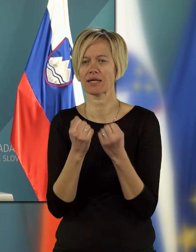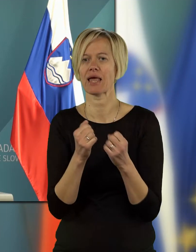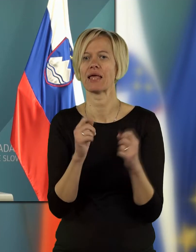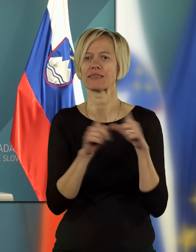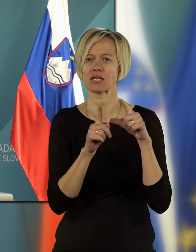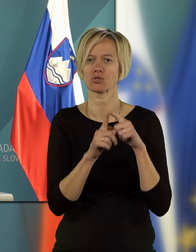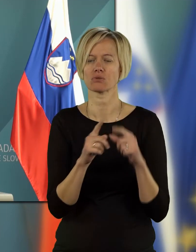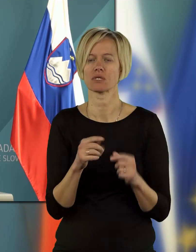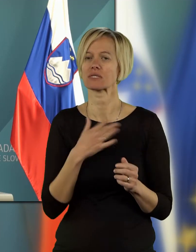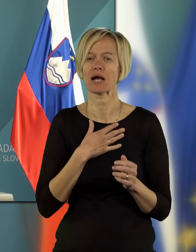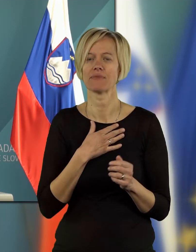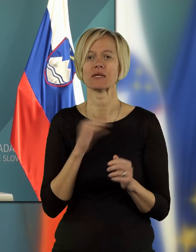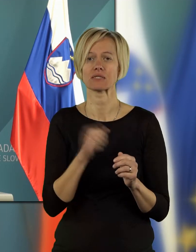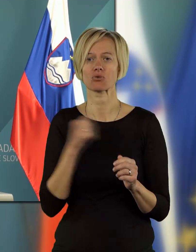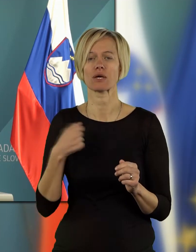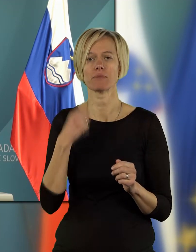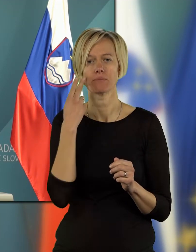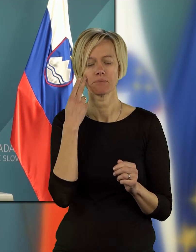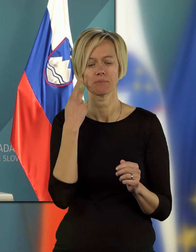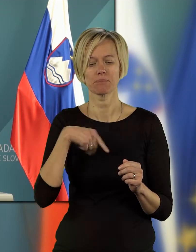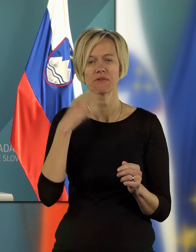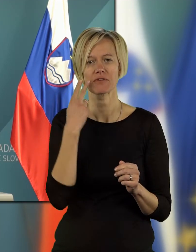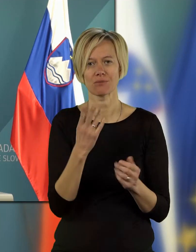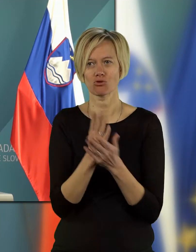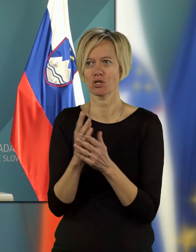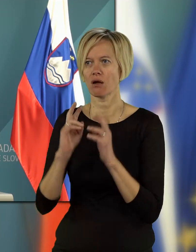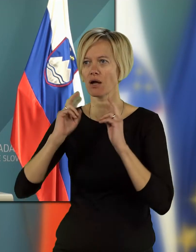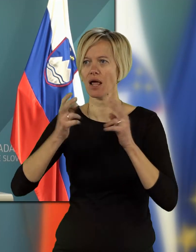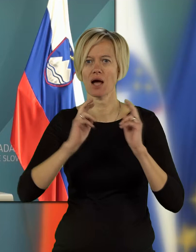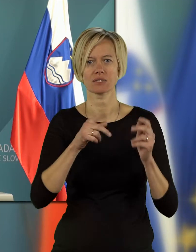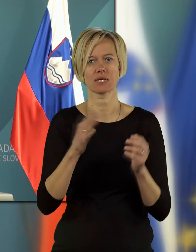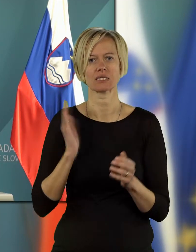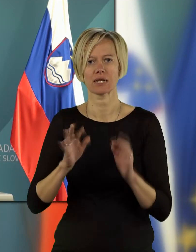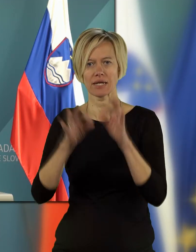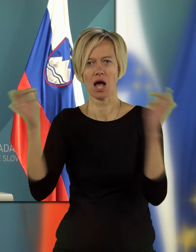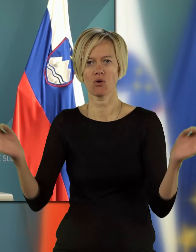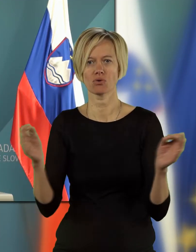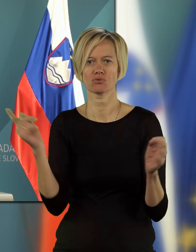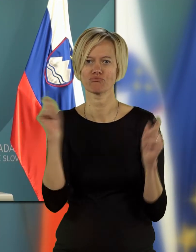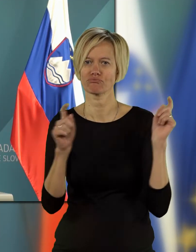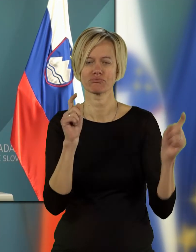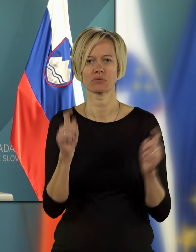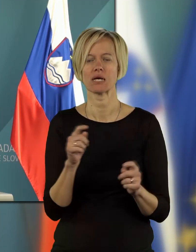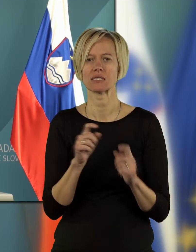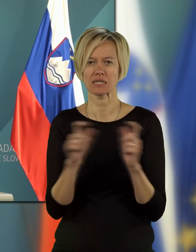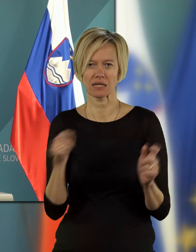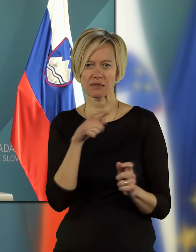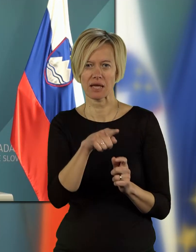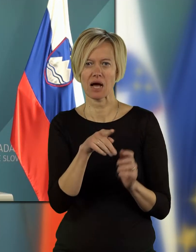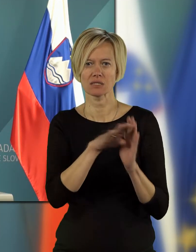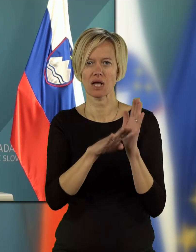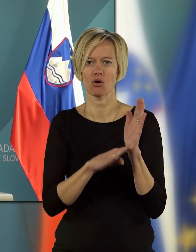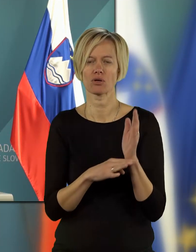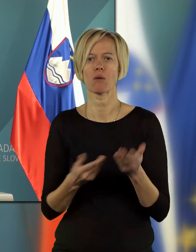Desus. To pa zato, ker vidimo, da so že reakcije strani javnosti, da zopet zaradi tega